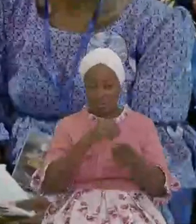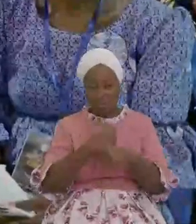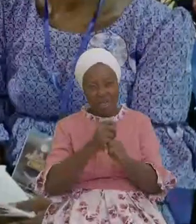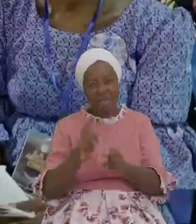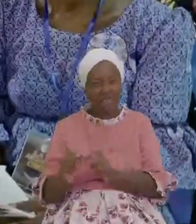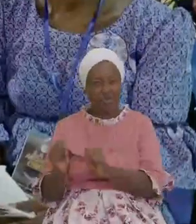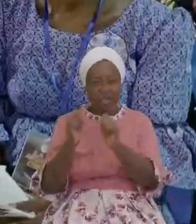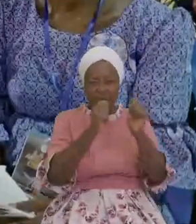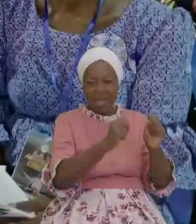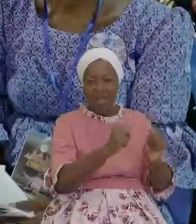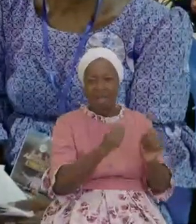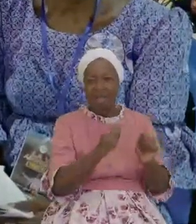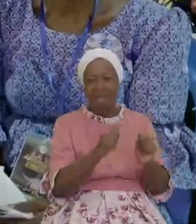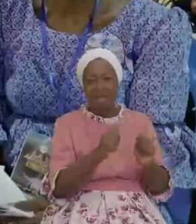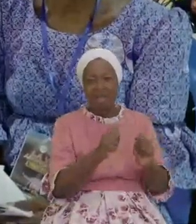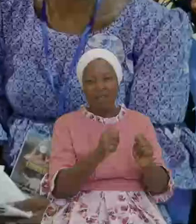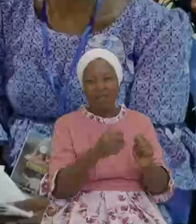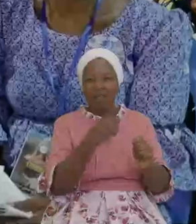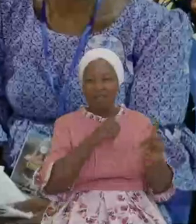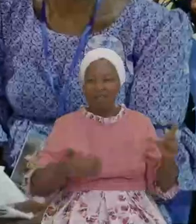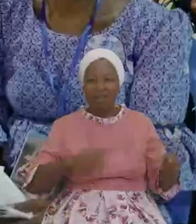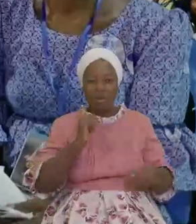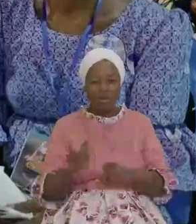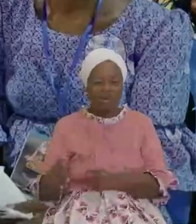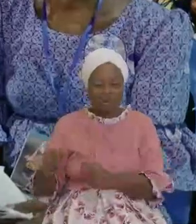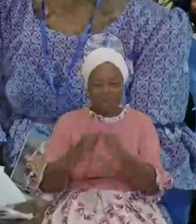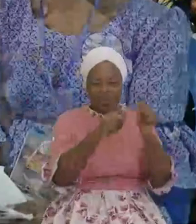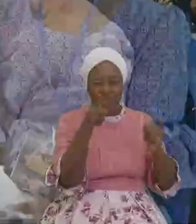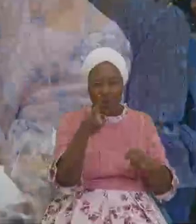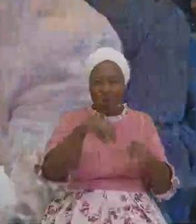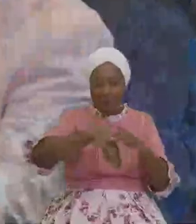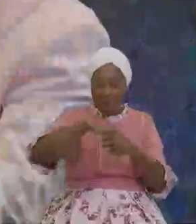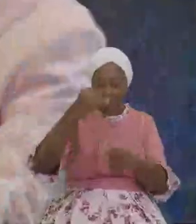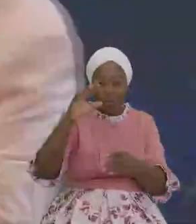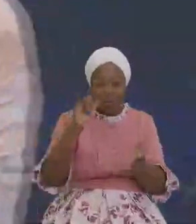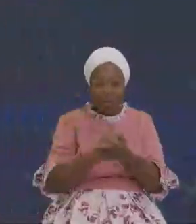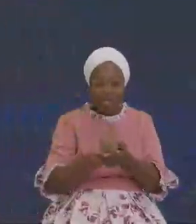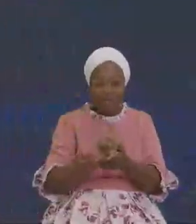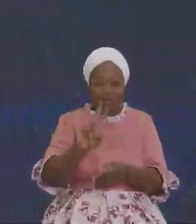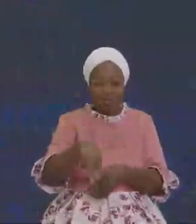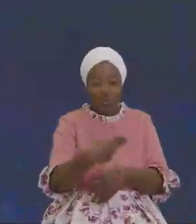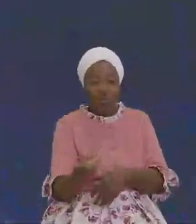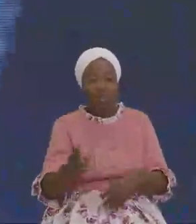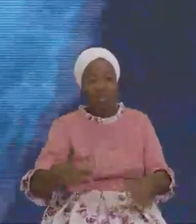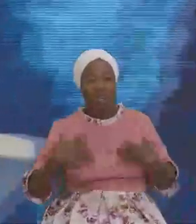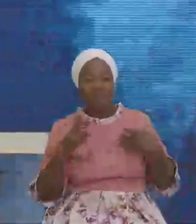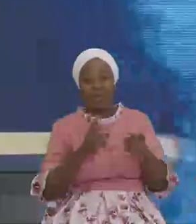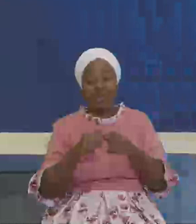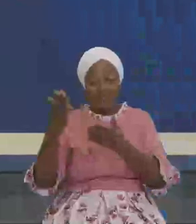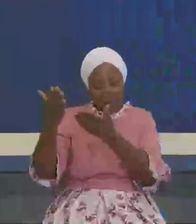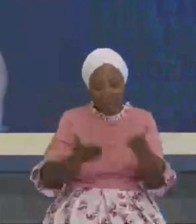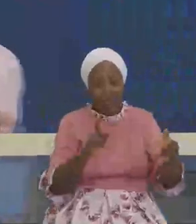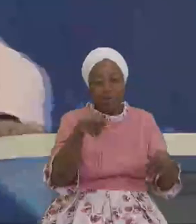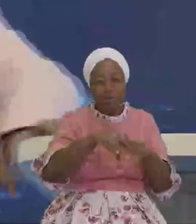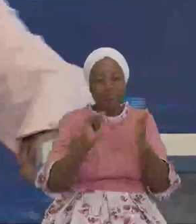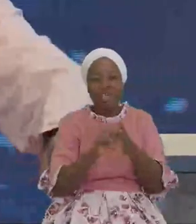Mais aujourd'hui, nous allons faire un transfert. Le Seigneur va te transférer hors de